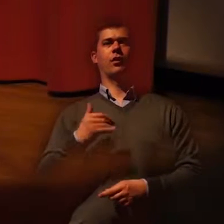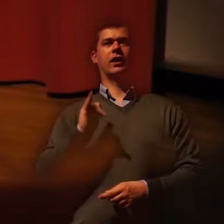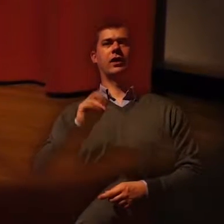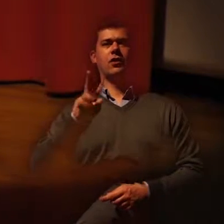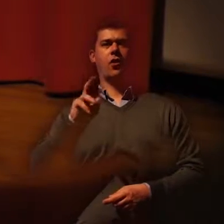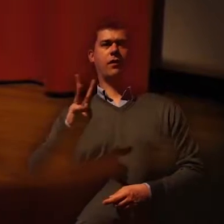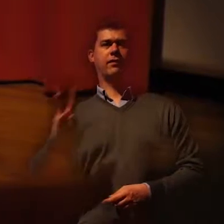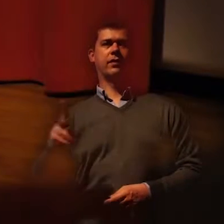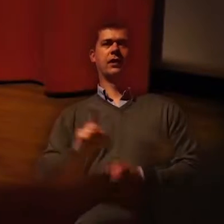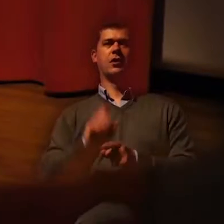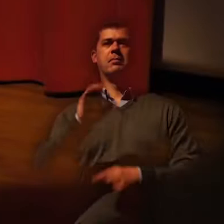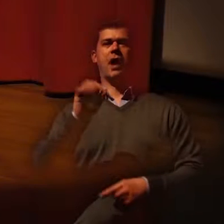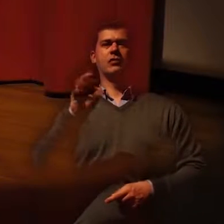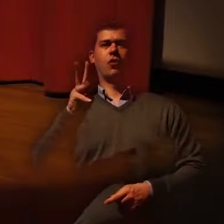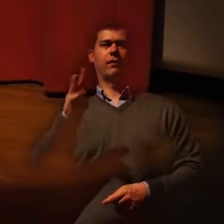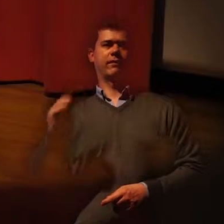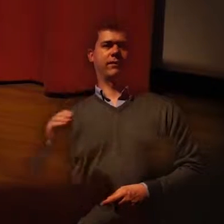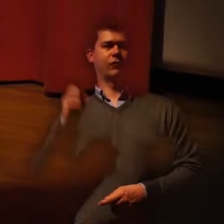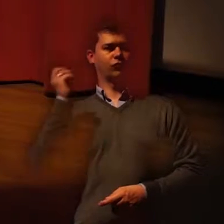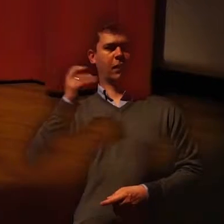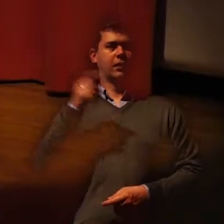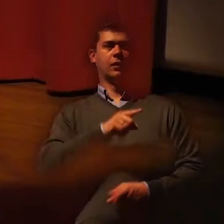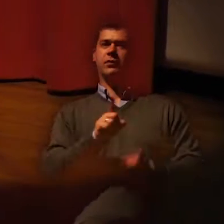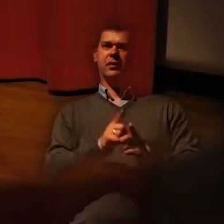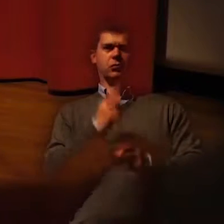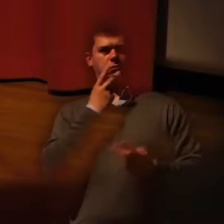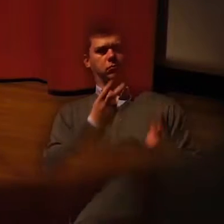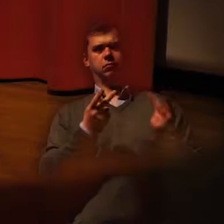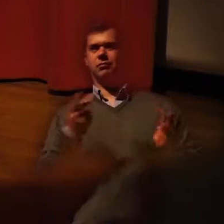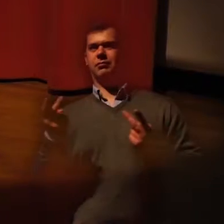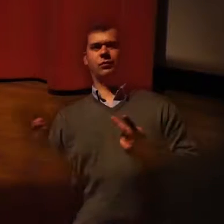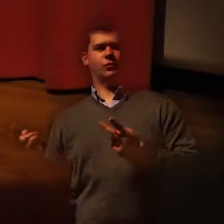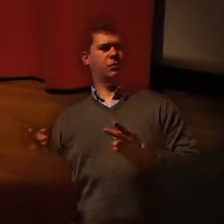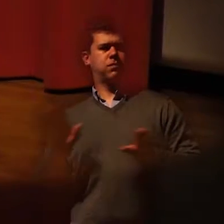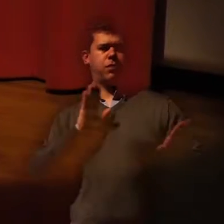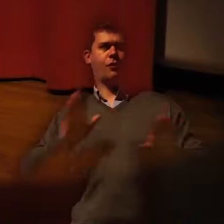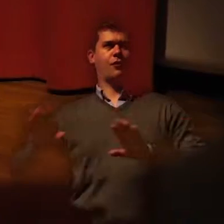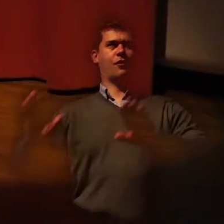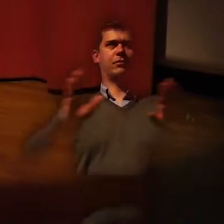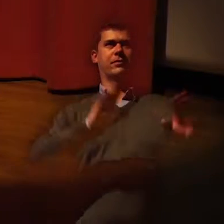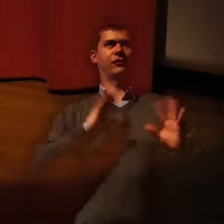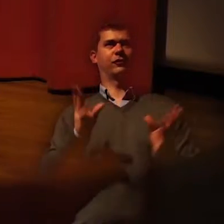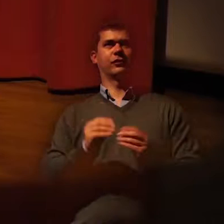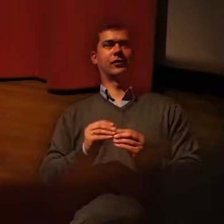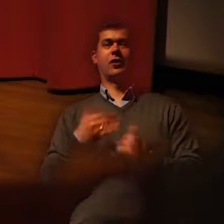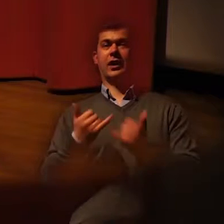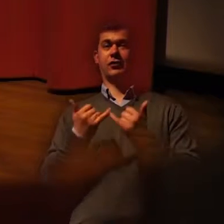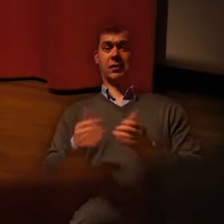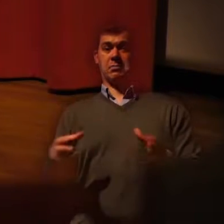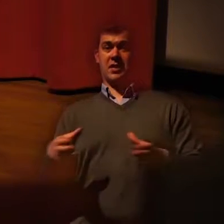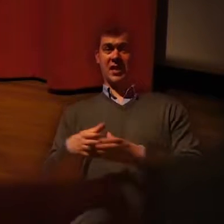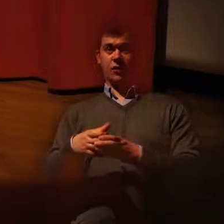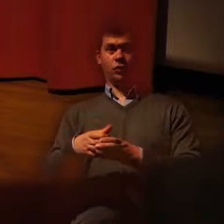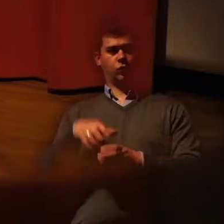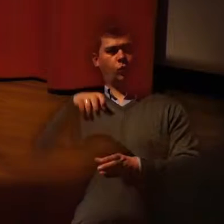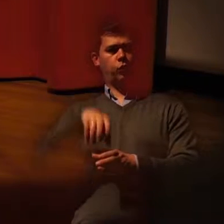po Basków zbierałam podobne narracje o tym kiedy się mniejszością usiłował